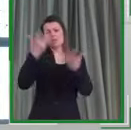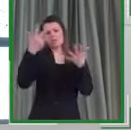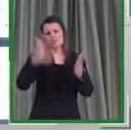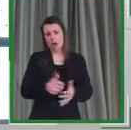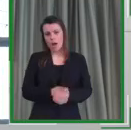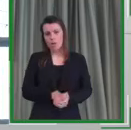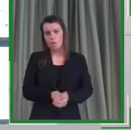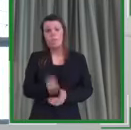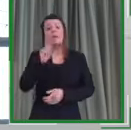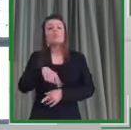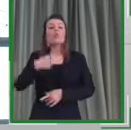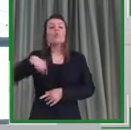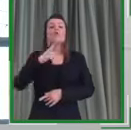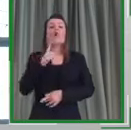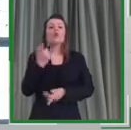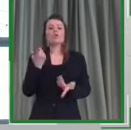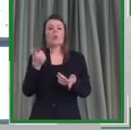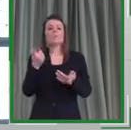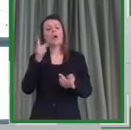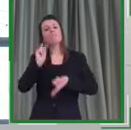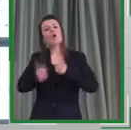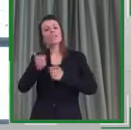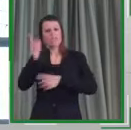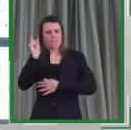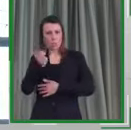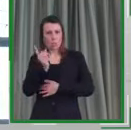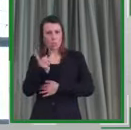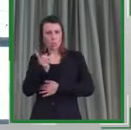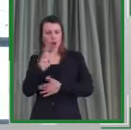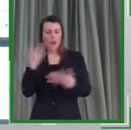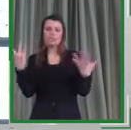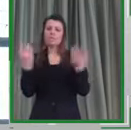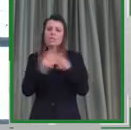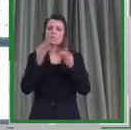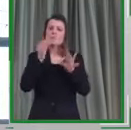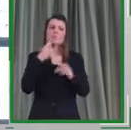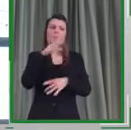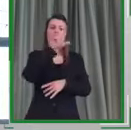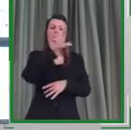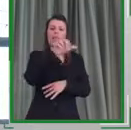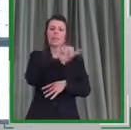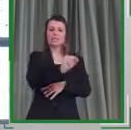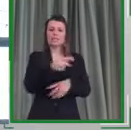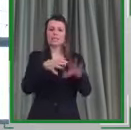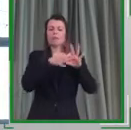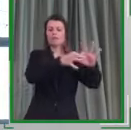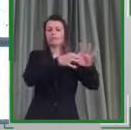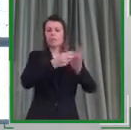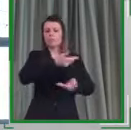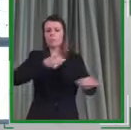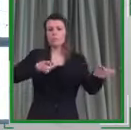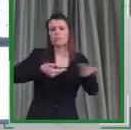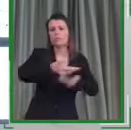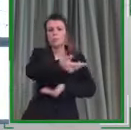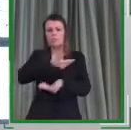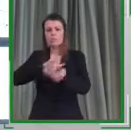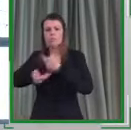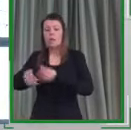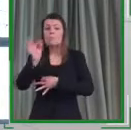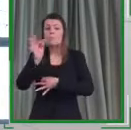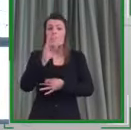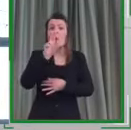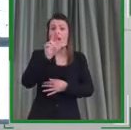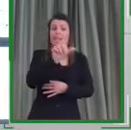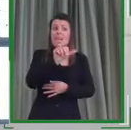è stata adottata con la sinergia creata con le rsa che erano in grado di accogliere pazienti